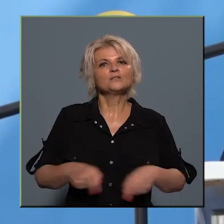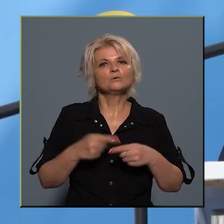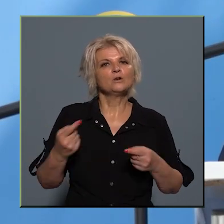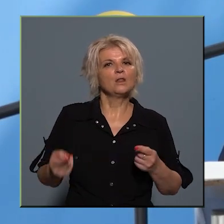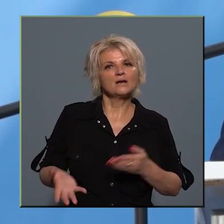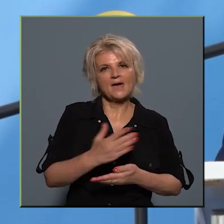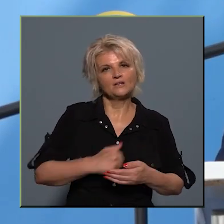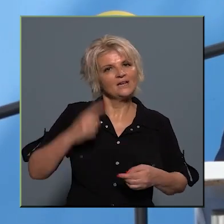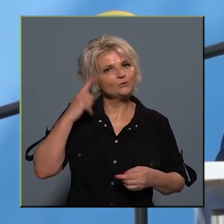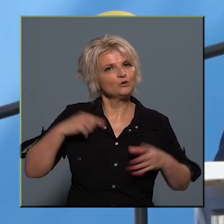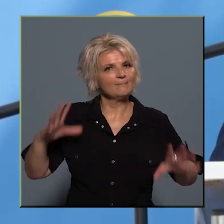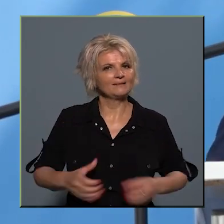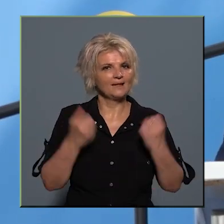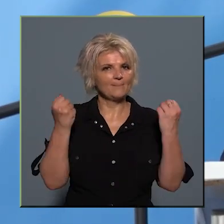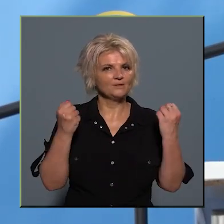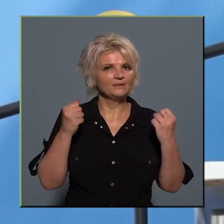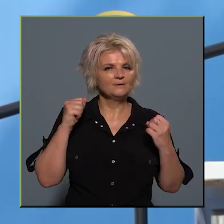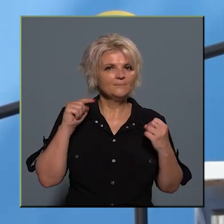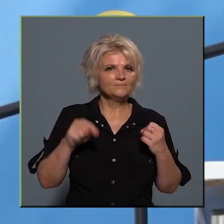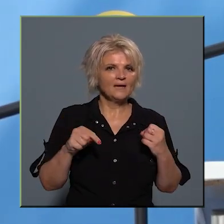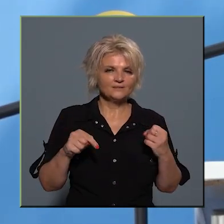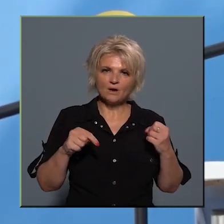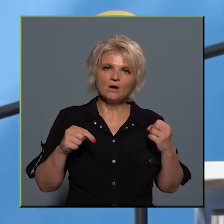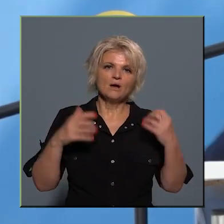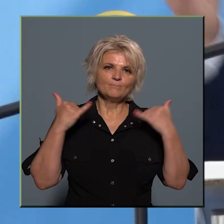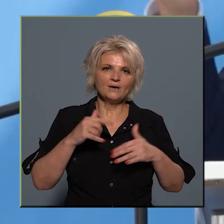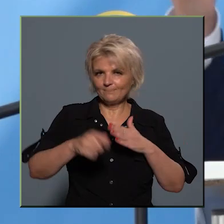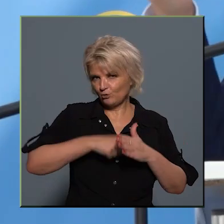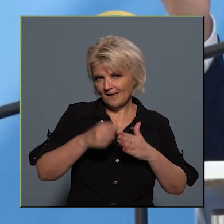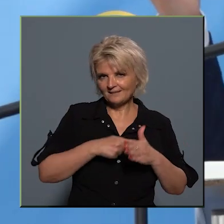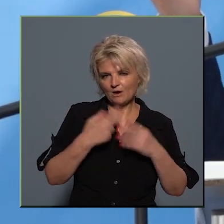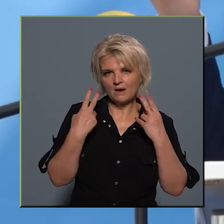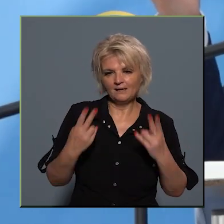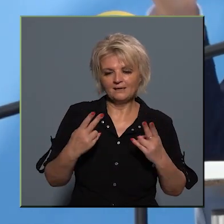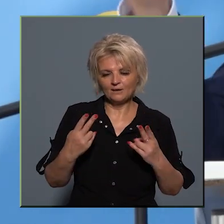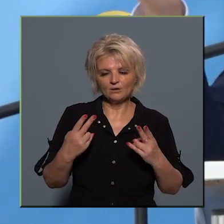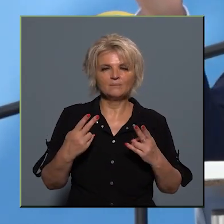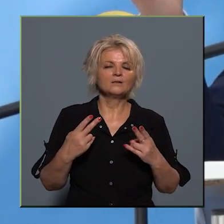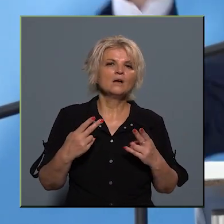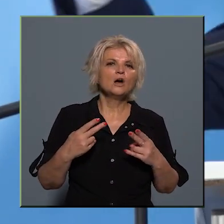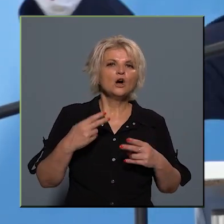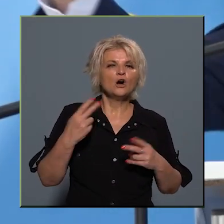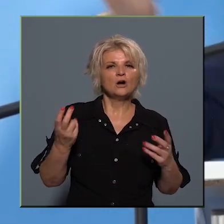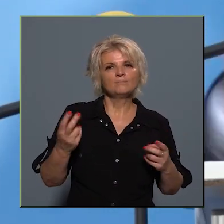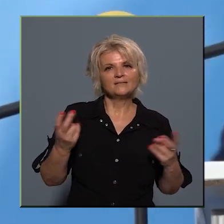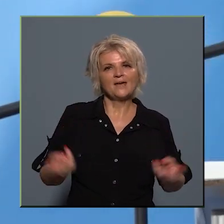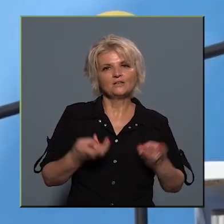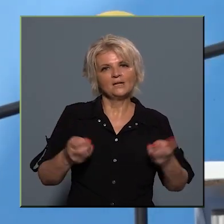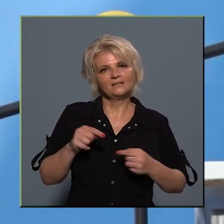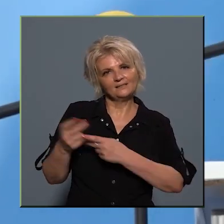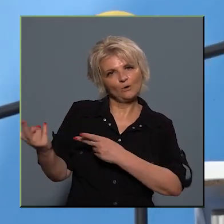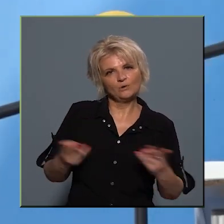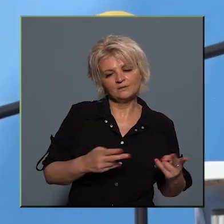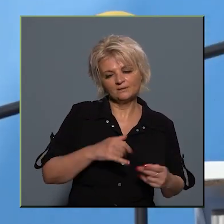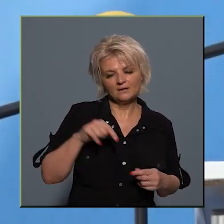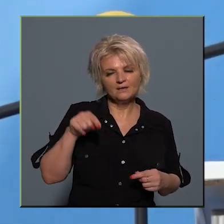teremteni. Ez a fajta üzenete az a mai projektnek, ahol egy kicsit magunkhoz hoztuk már a keresletét is annak, hogy az itt lévő Linde